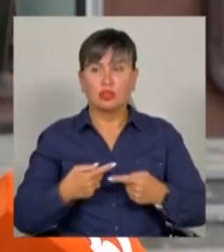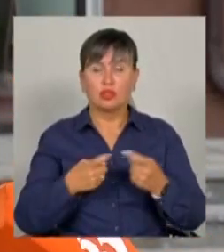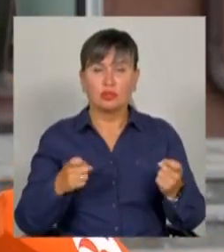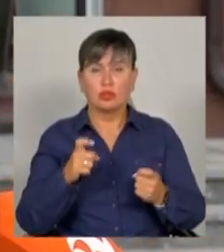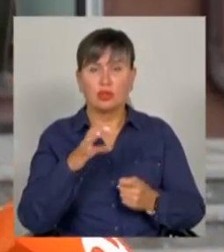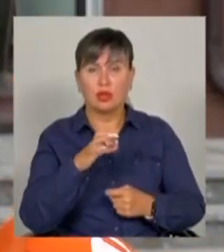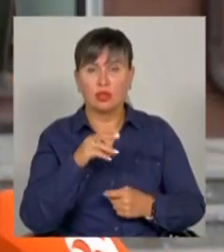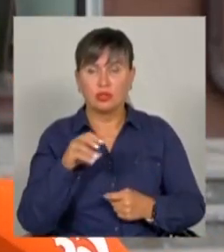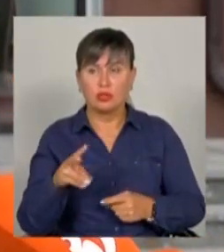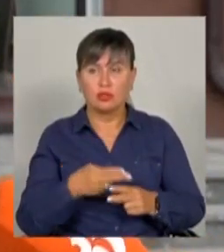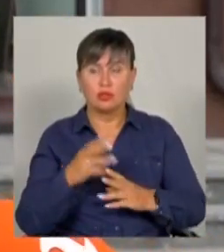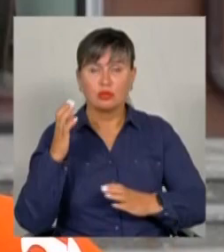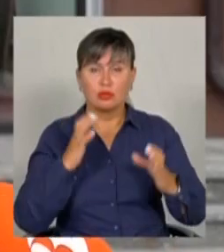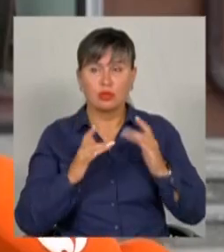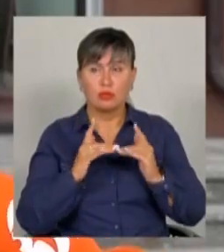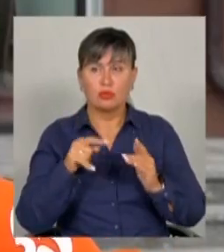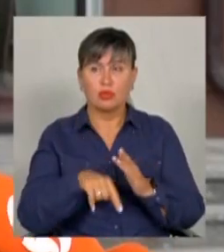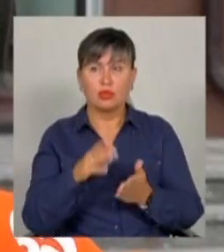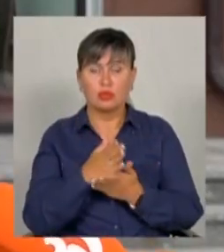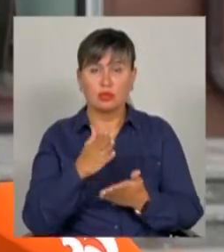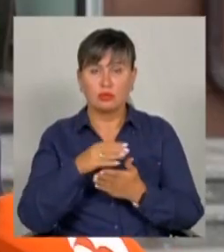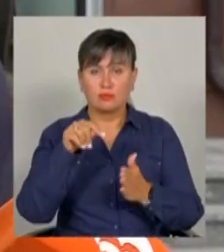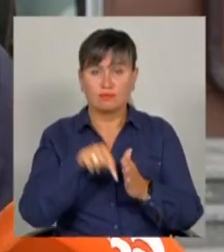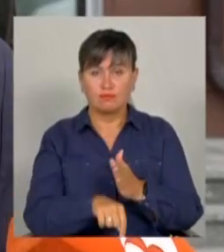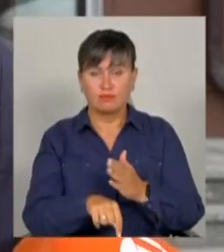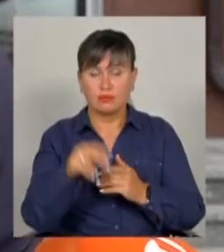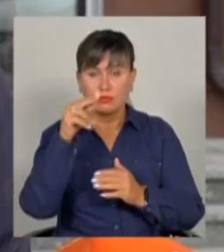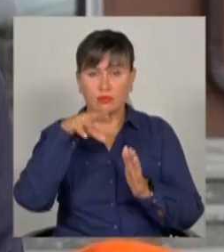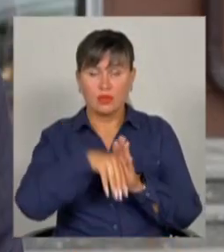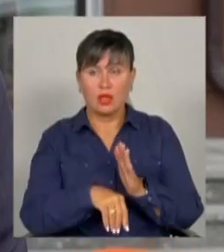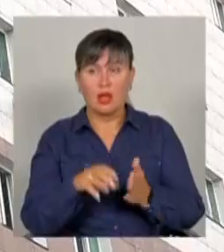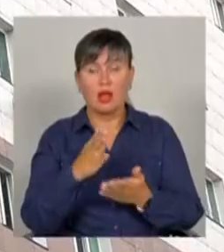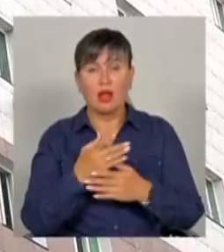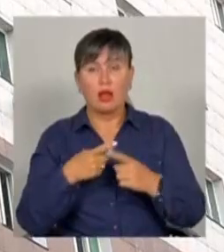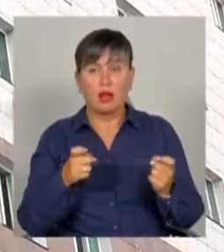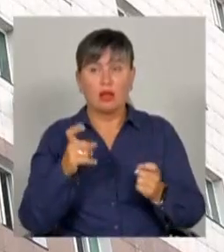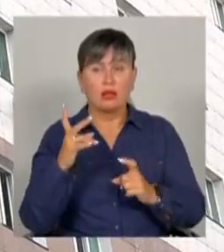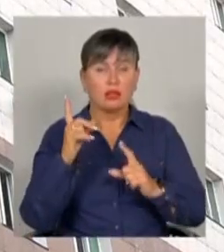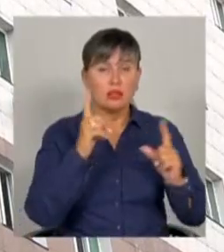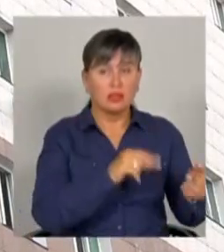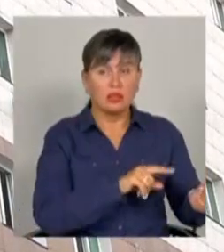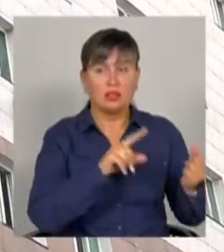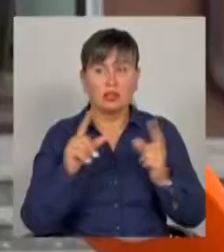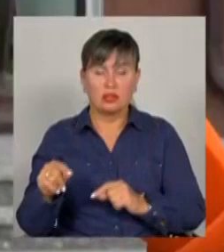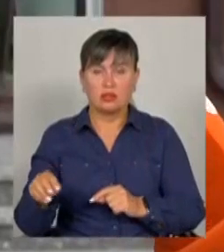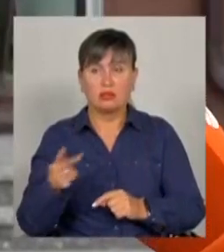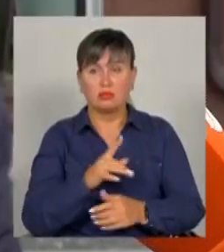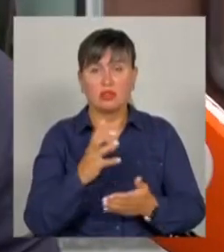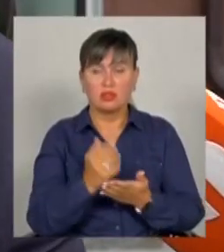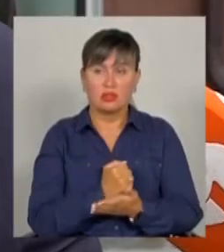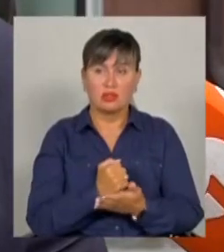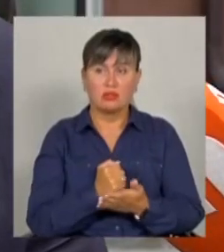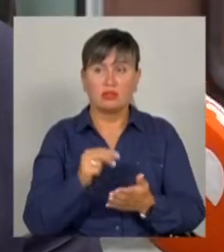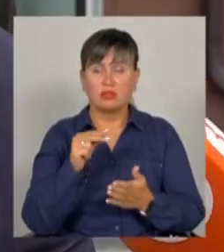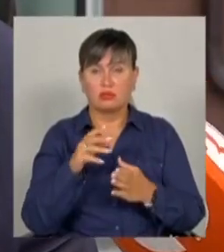что студенческие общежития, они находятся на территории кампуса, а есть гостиницы и хостелы, где нужно ехать. Мы как находим гостиницу, скидываем это в